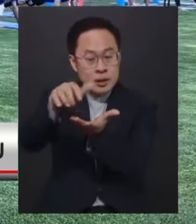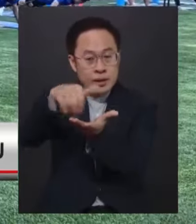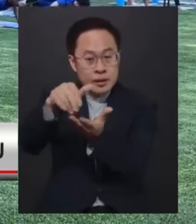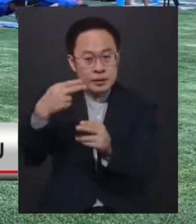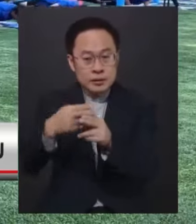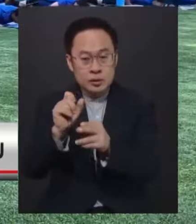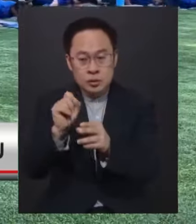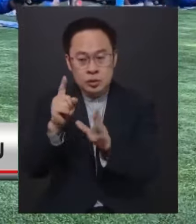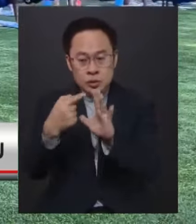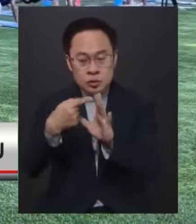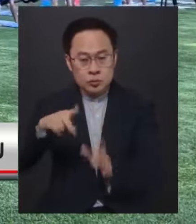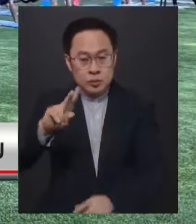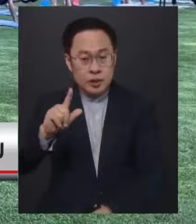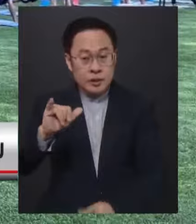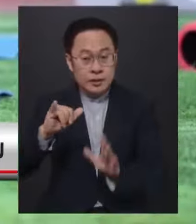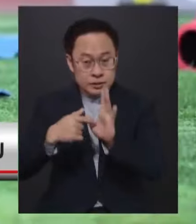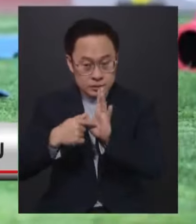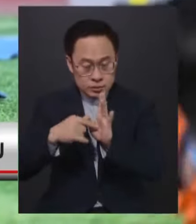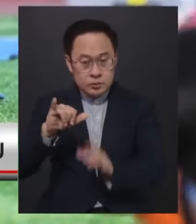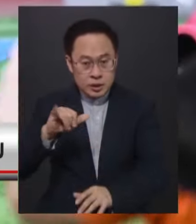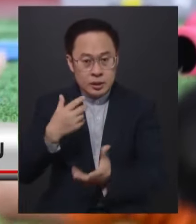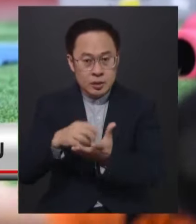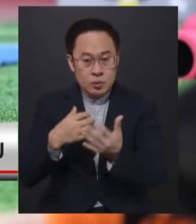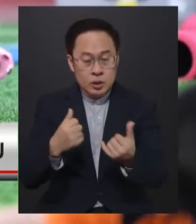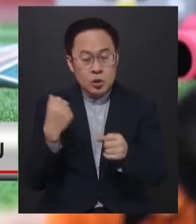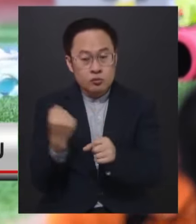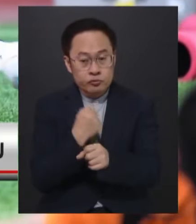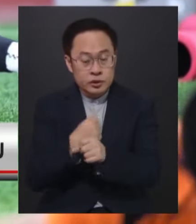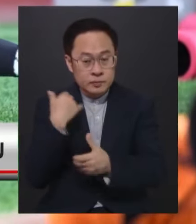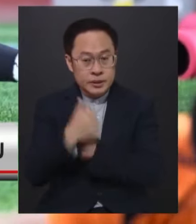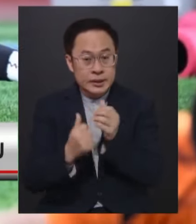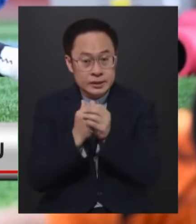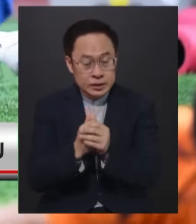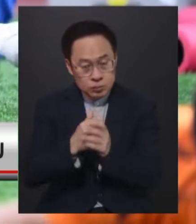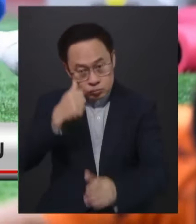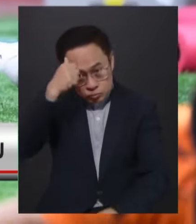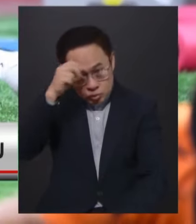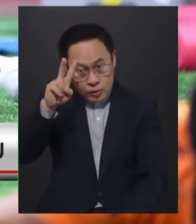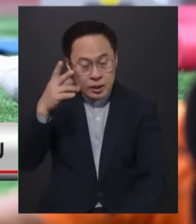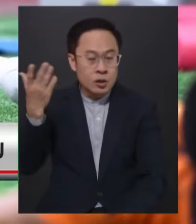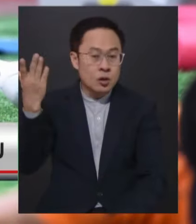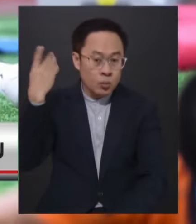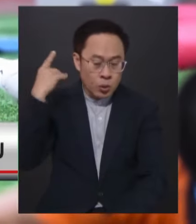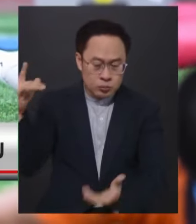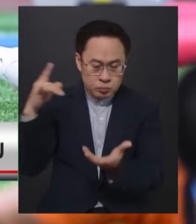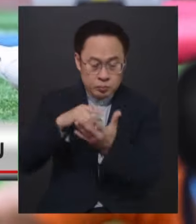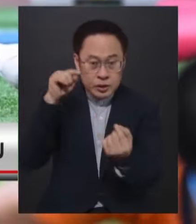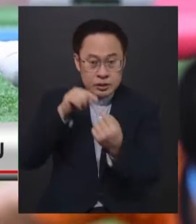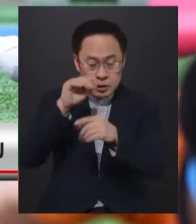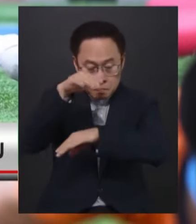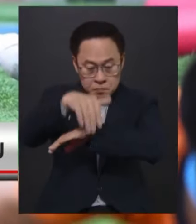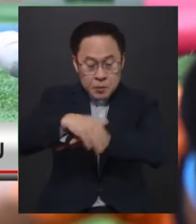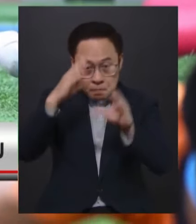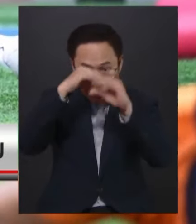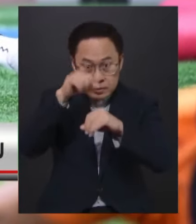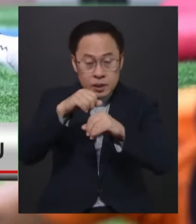เด็ดครับให้สัมภาษณ์ระหว่างซ้อมครับบอกว่าวันนี้เนี่ยเรามาซ้อมที่จีนเป็นวันที่2แล้วเมื่อวานเราเดินทางมาดึกก็พยายามปรับสภาพร่